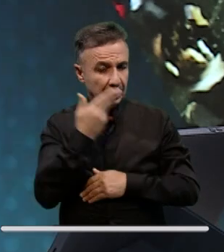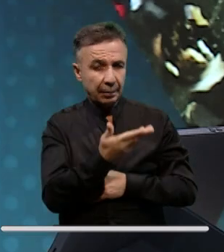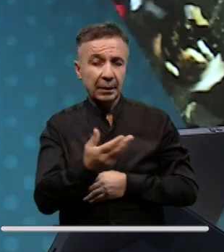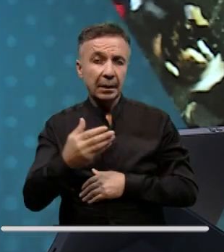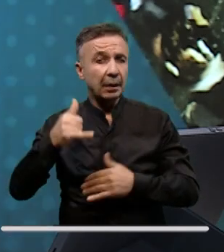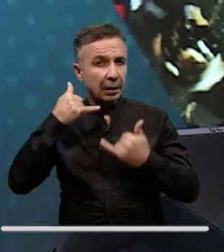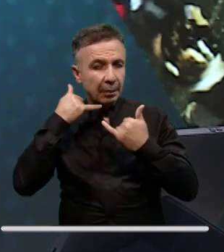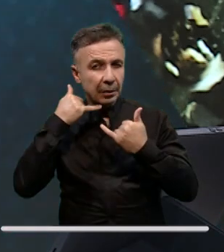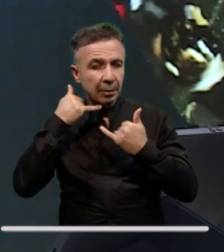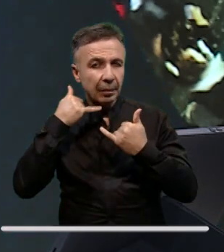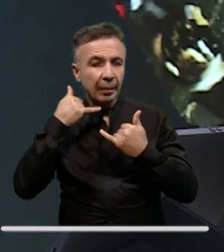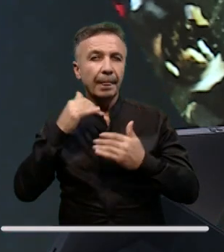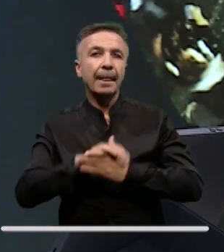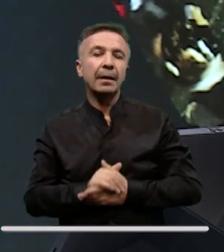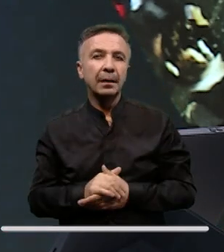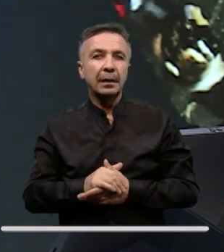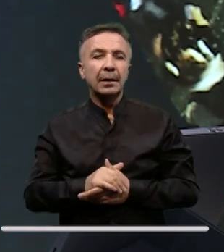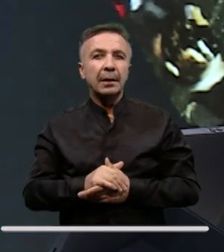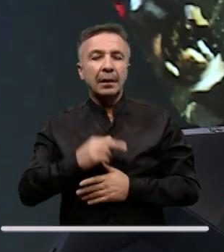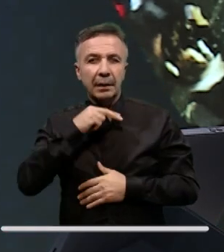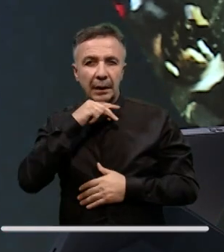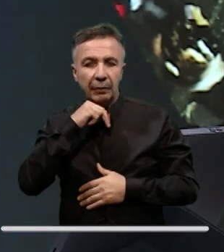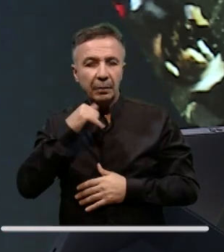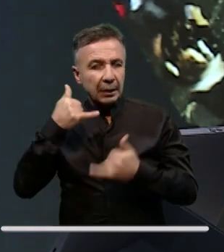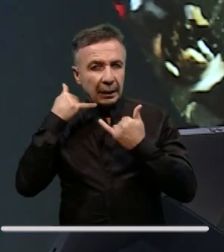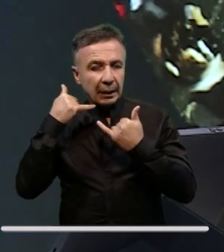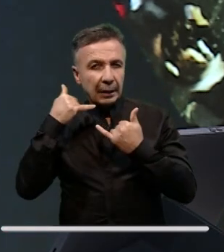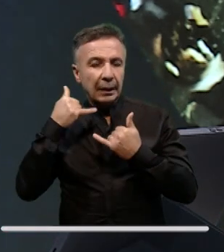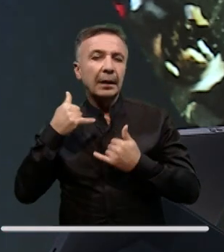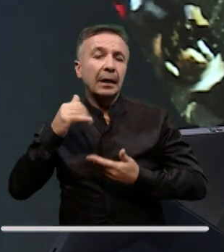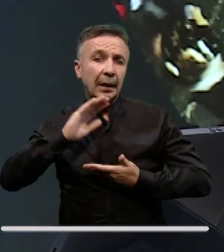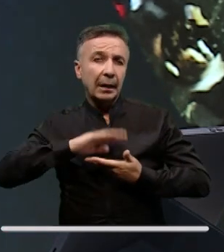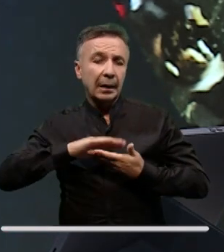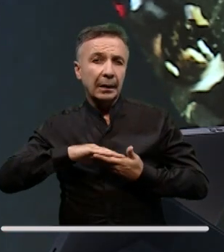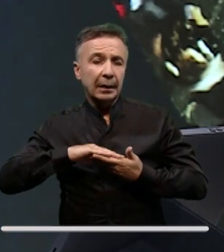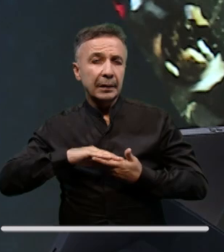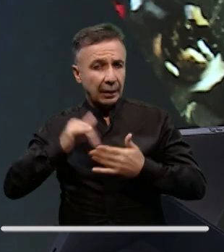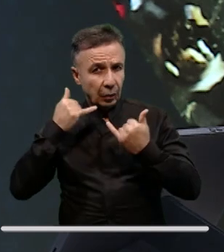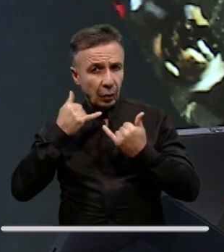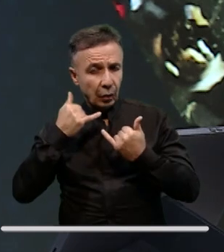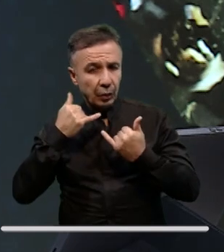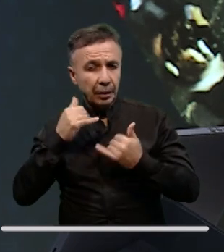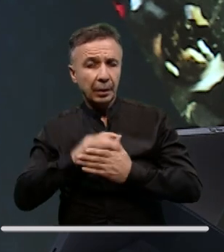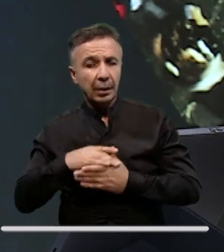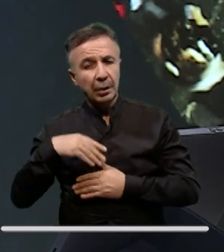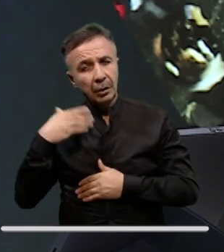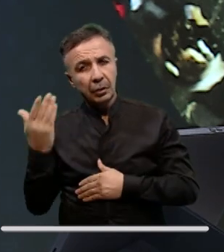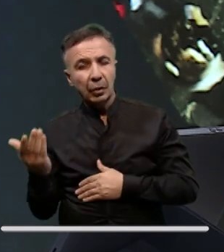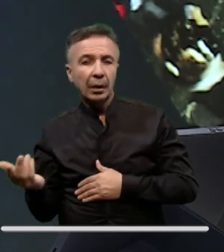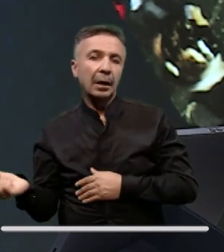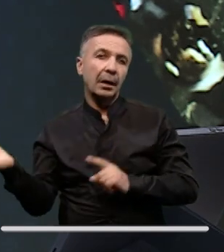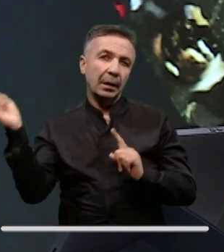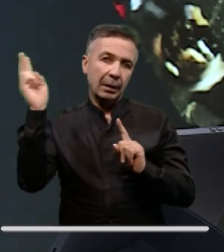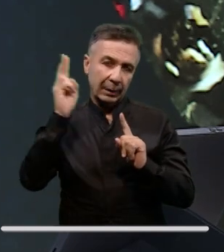hatırlatalım istiyorum 0312 alan koduyla 294 4294 nolu telefon numarasını tuşlarız